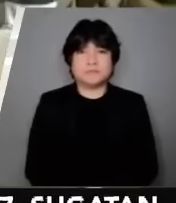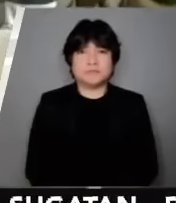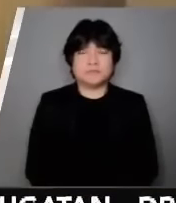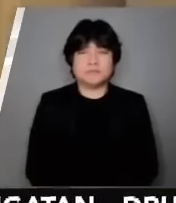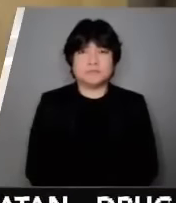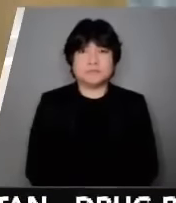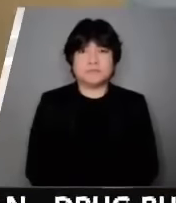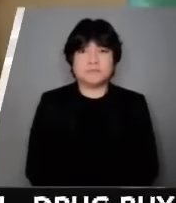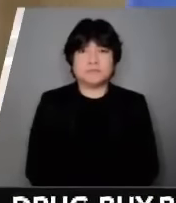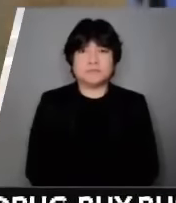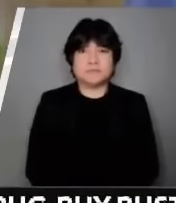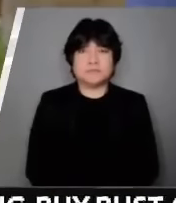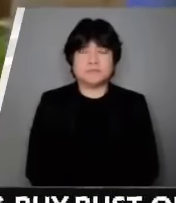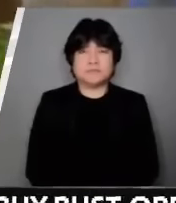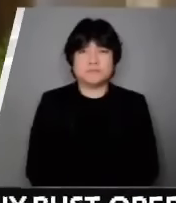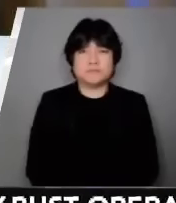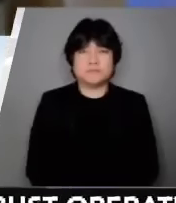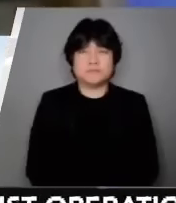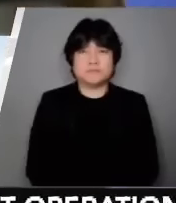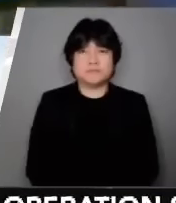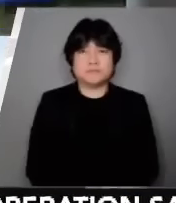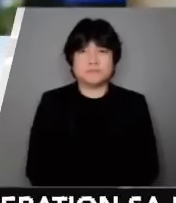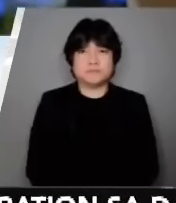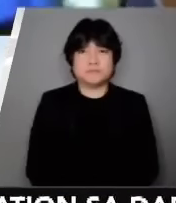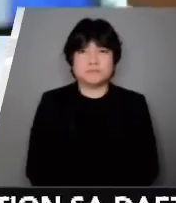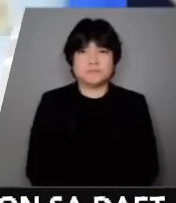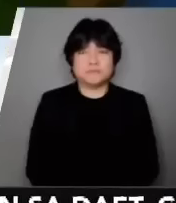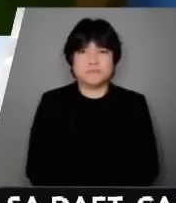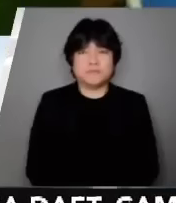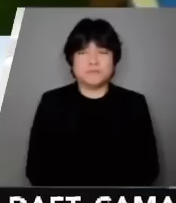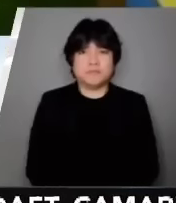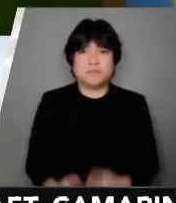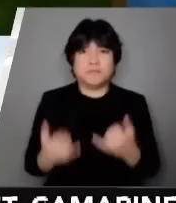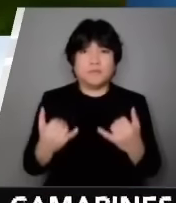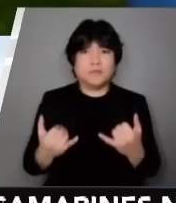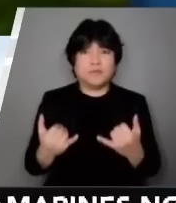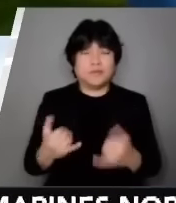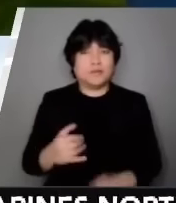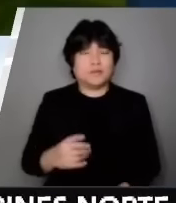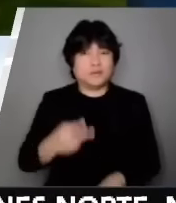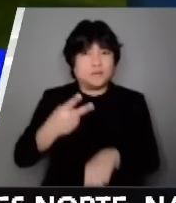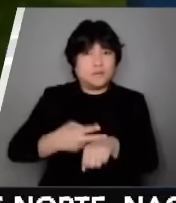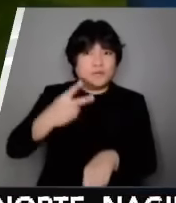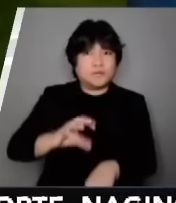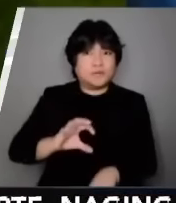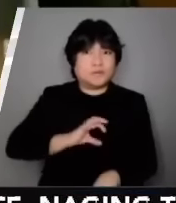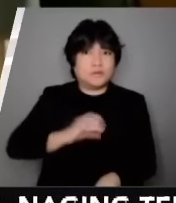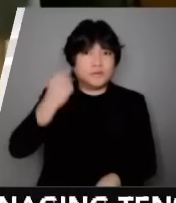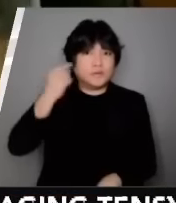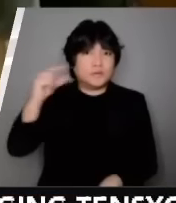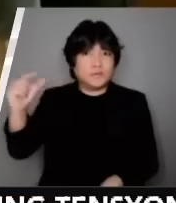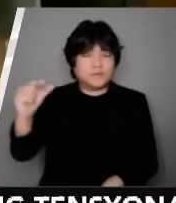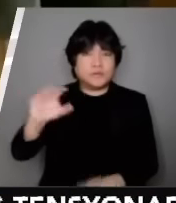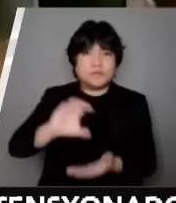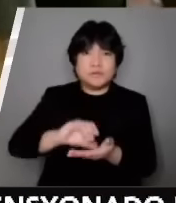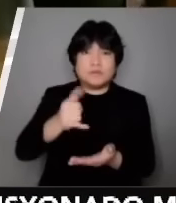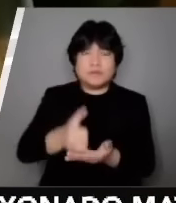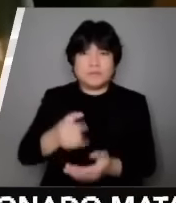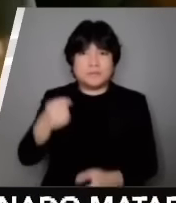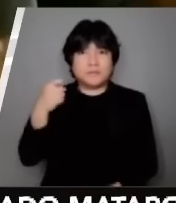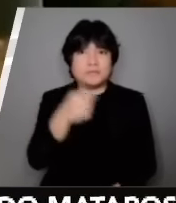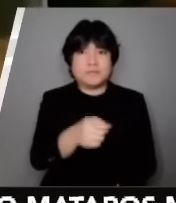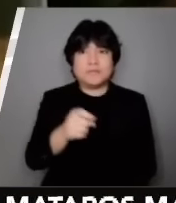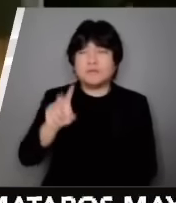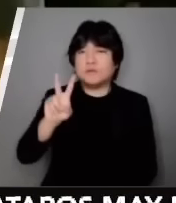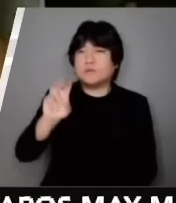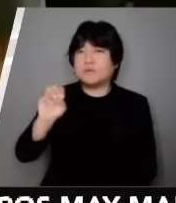Inuulan ng biyaya ang double gold medalist na si Carlos Yulo ang iniabot ng Pangulo na 20 million peso